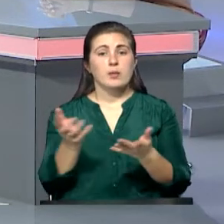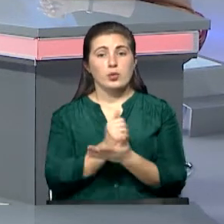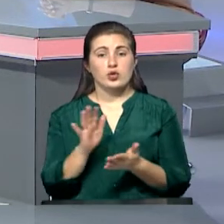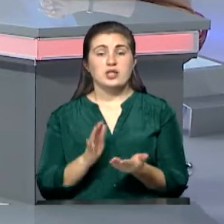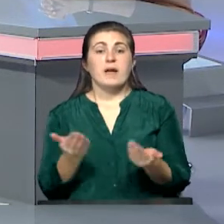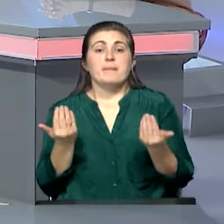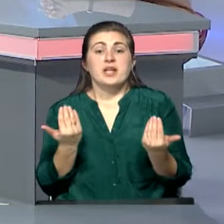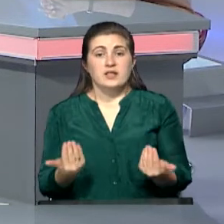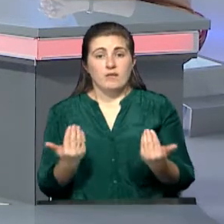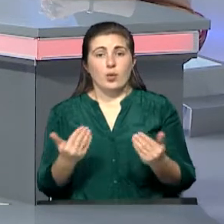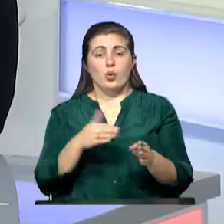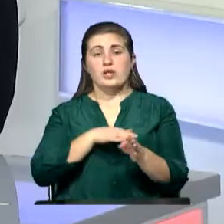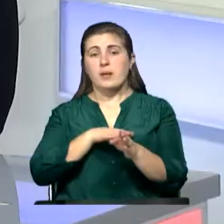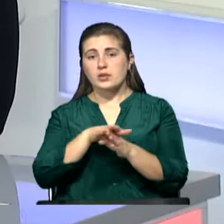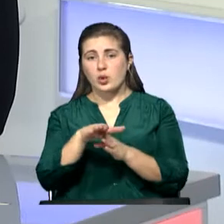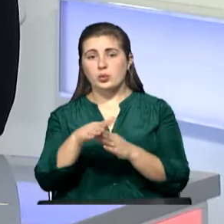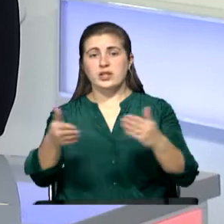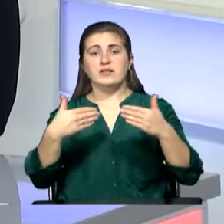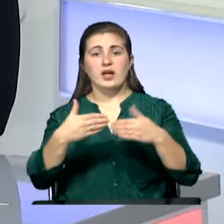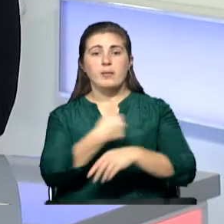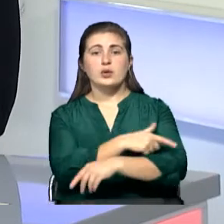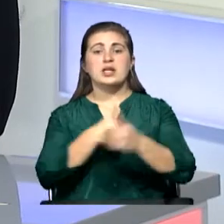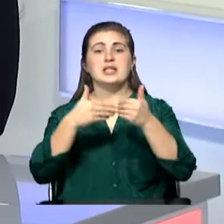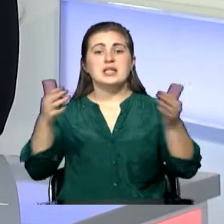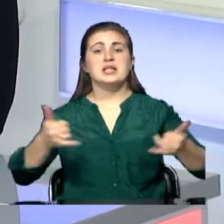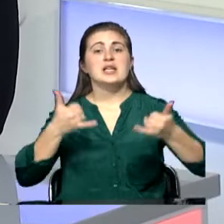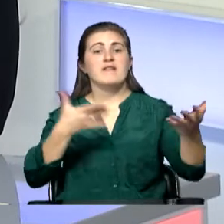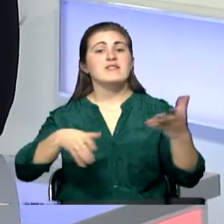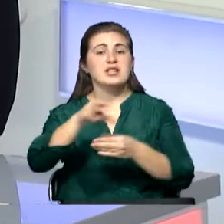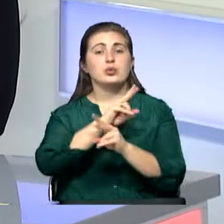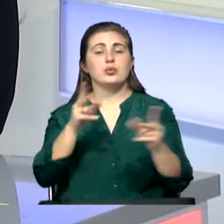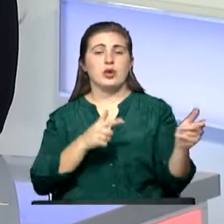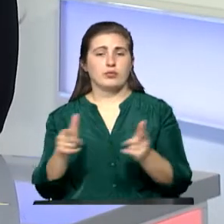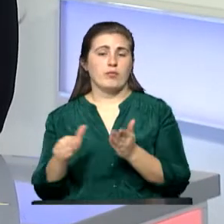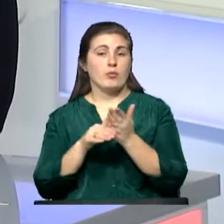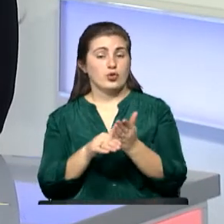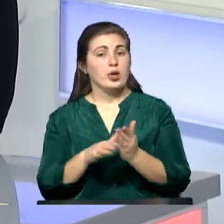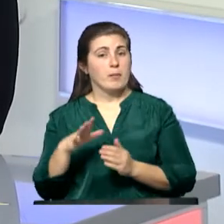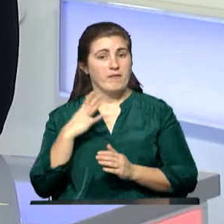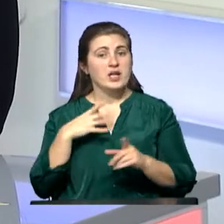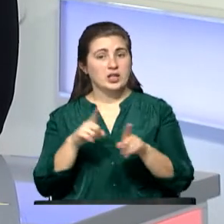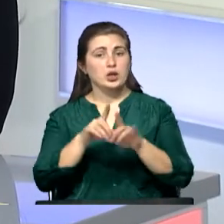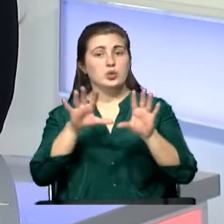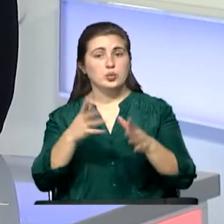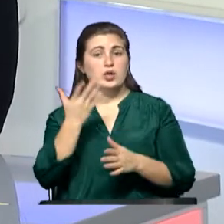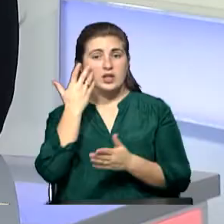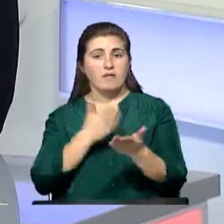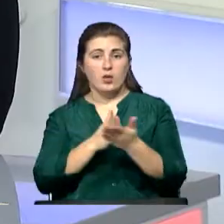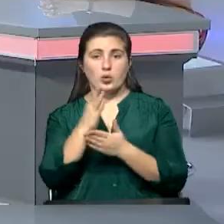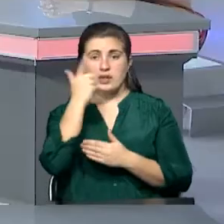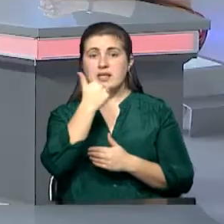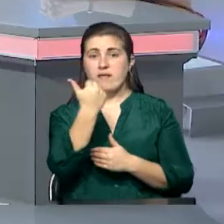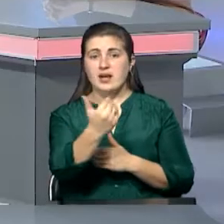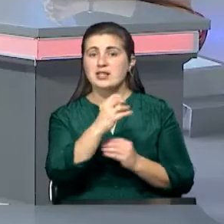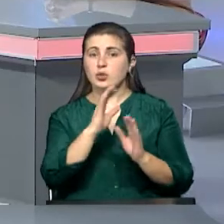сегодня абсолютно двери больницы открыты для всех, кто готов помочь. То есть бывают такие случаи, когда выходят именно на вас, не только